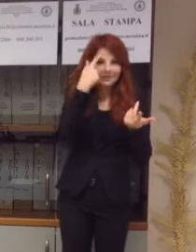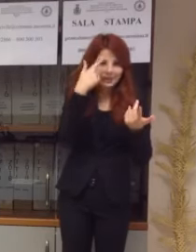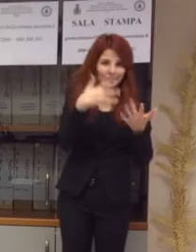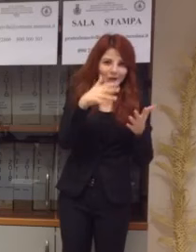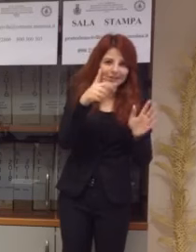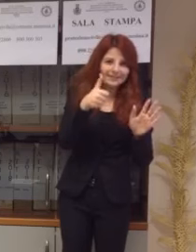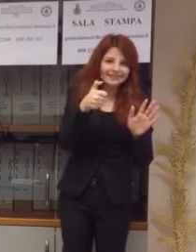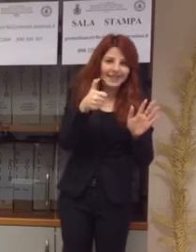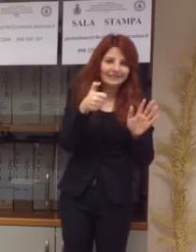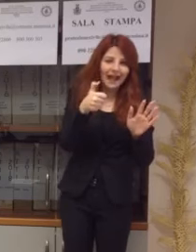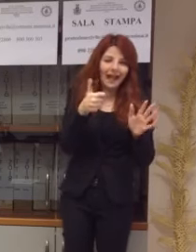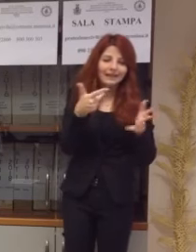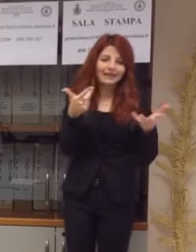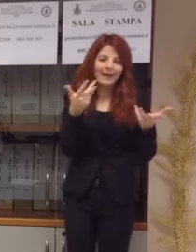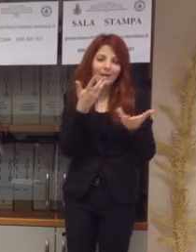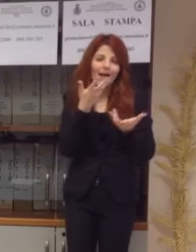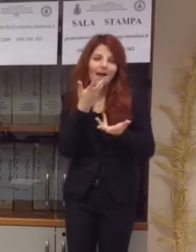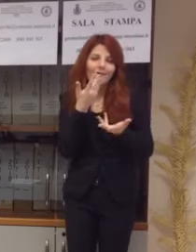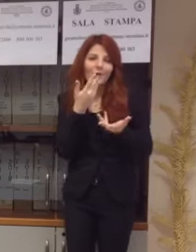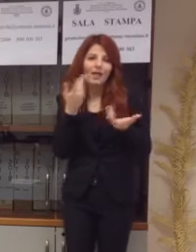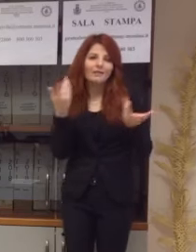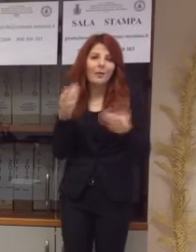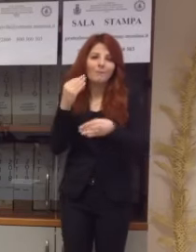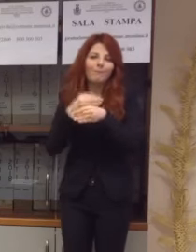almeno stammatizziamo un poco. E poi avevo